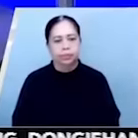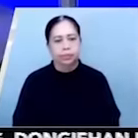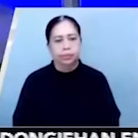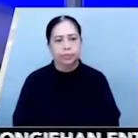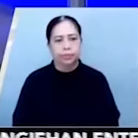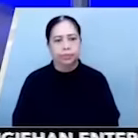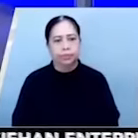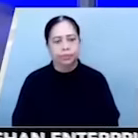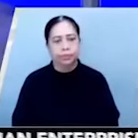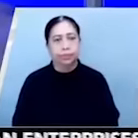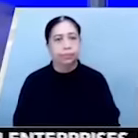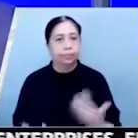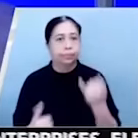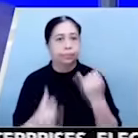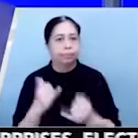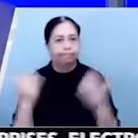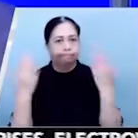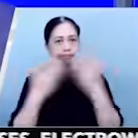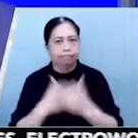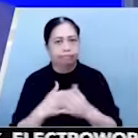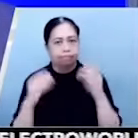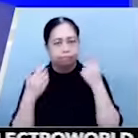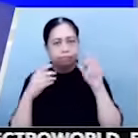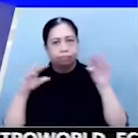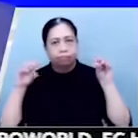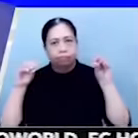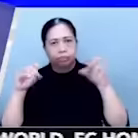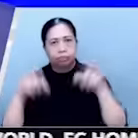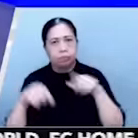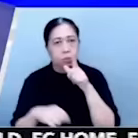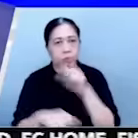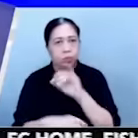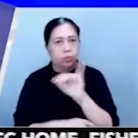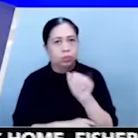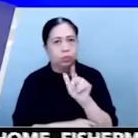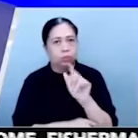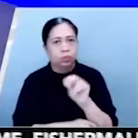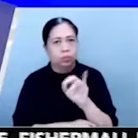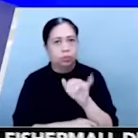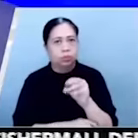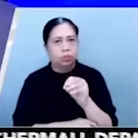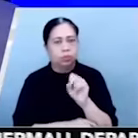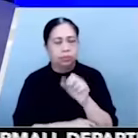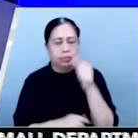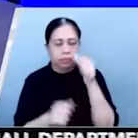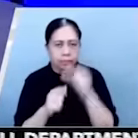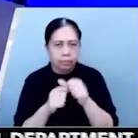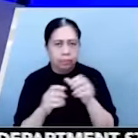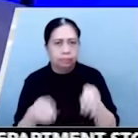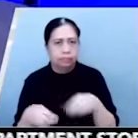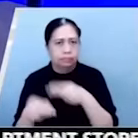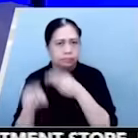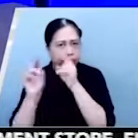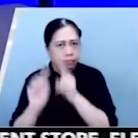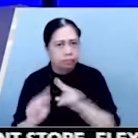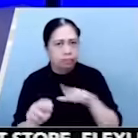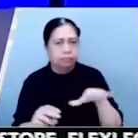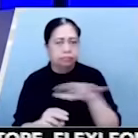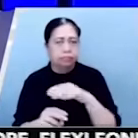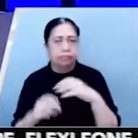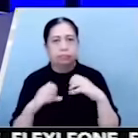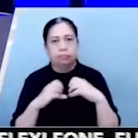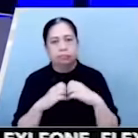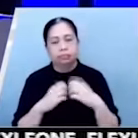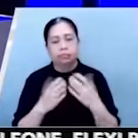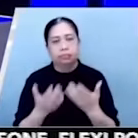Ngayon ang huling gabi ng lamay para sa premyadong aktres na si Jacqueline Jose na inalala at binigyang pugay ng mga taga-Kapuso Network. Yan